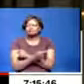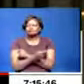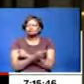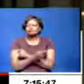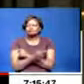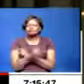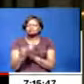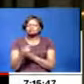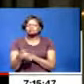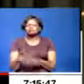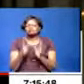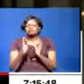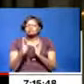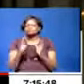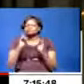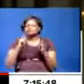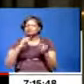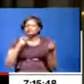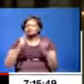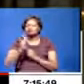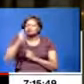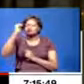wa siasa ya Kenya.